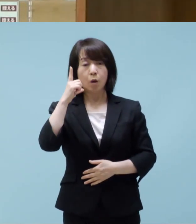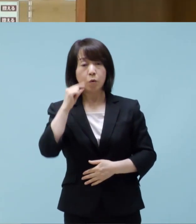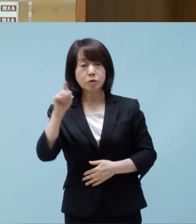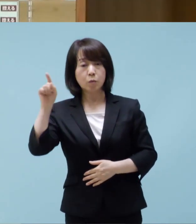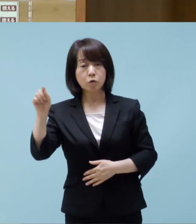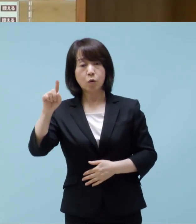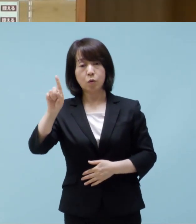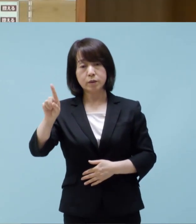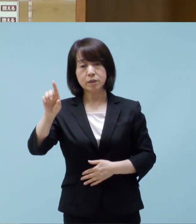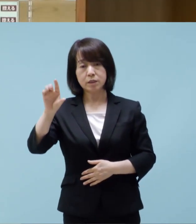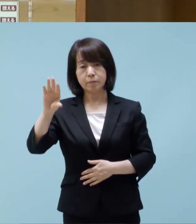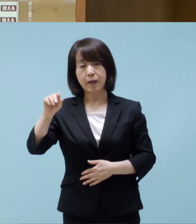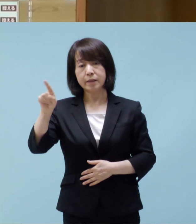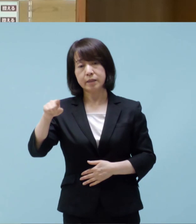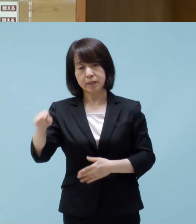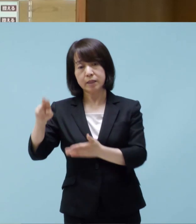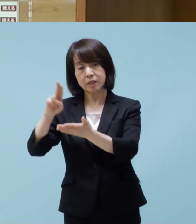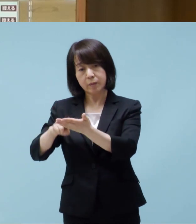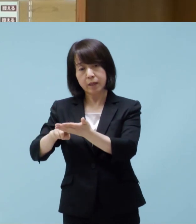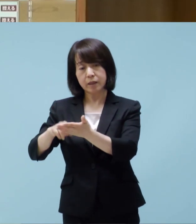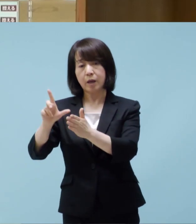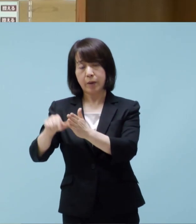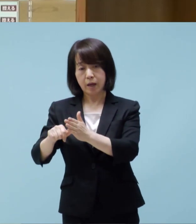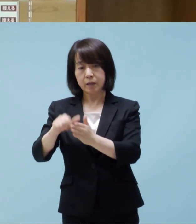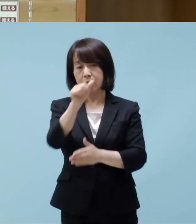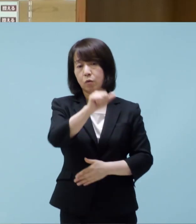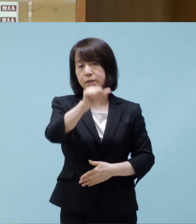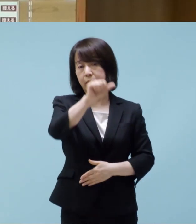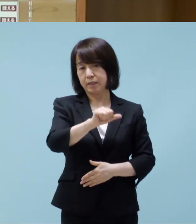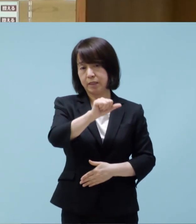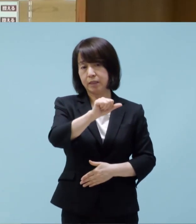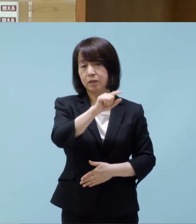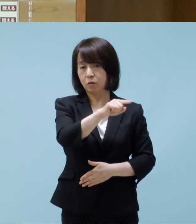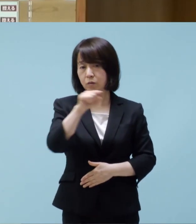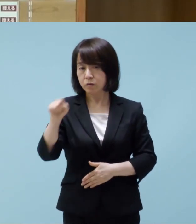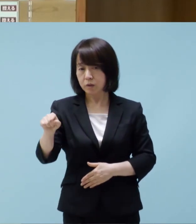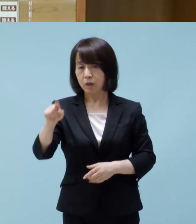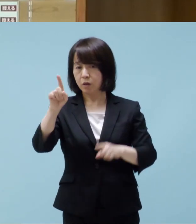とどちらが、優先されるのかことになるのでしょうか。